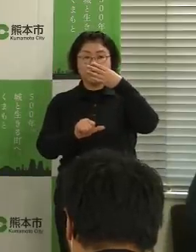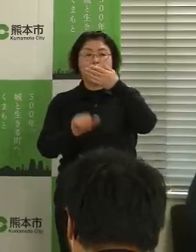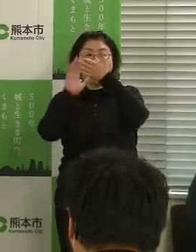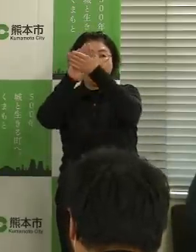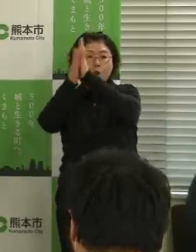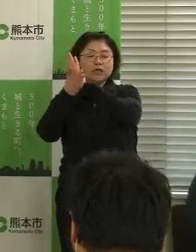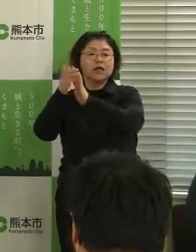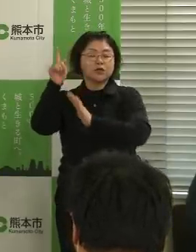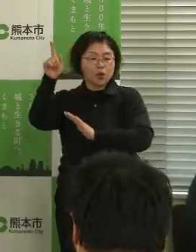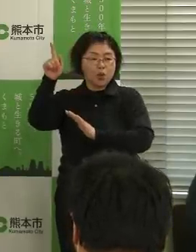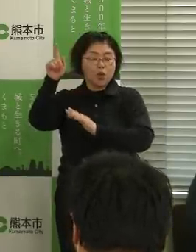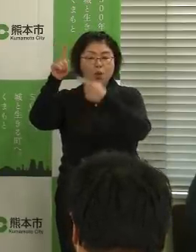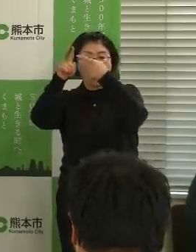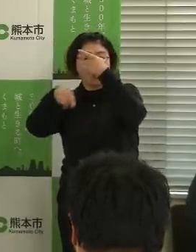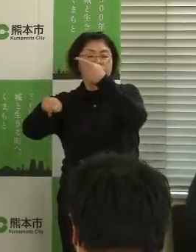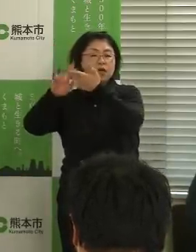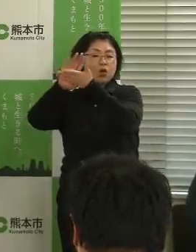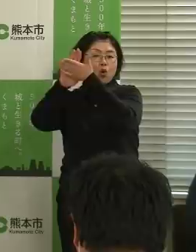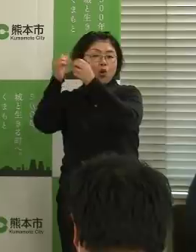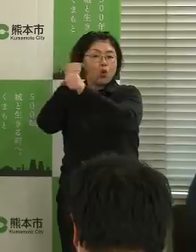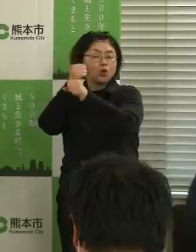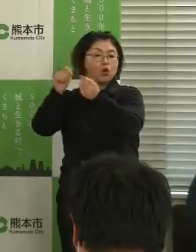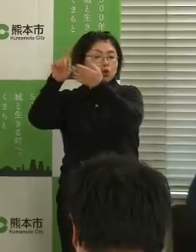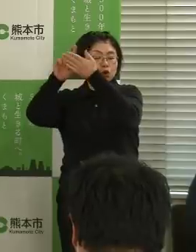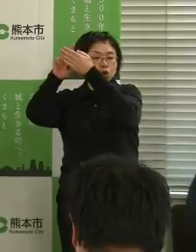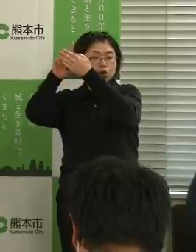市の委託を受けた医師会とかが、